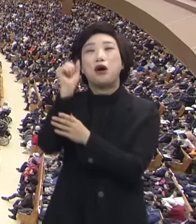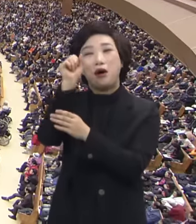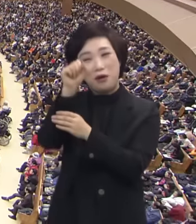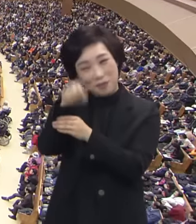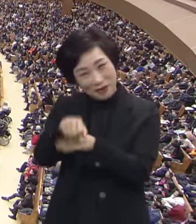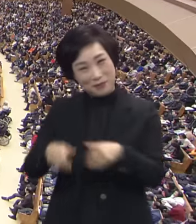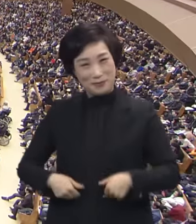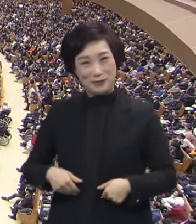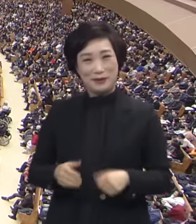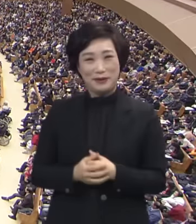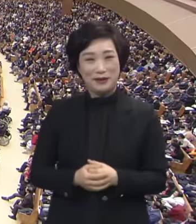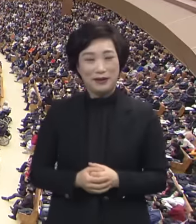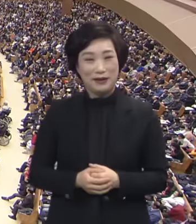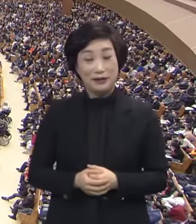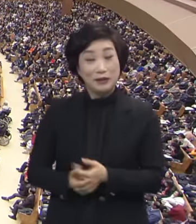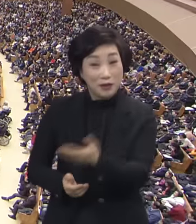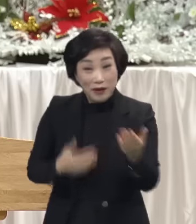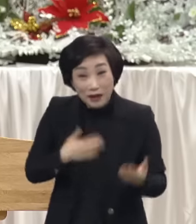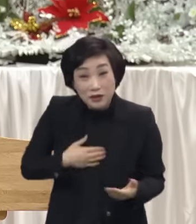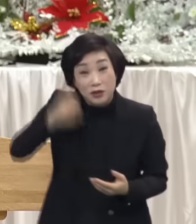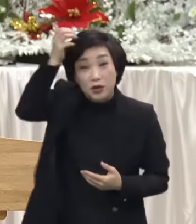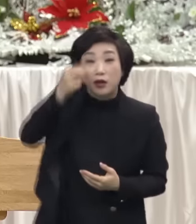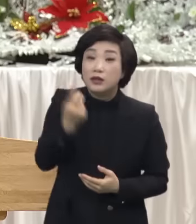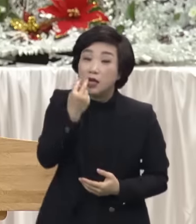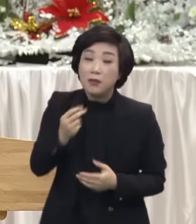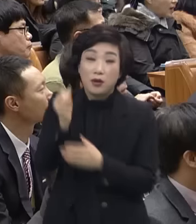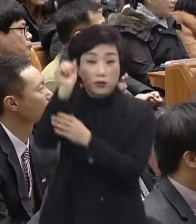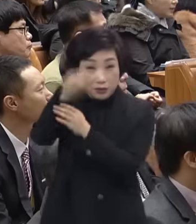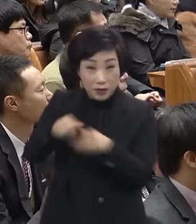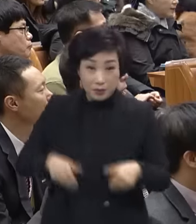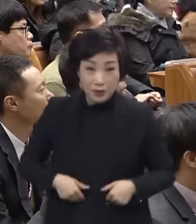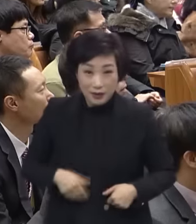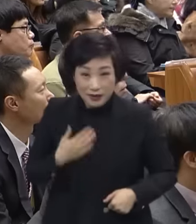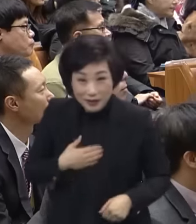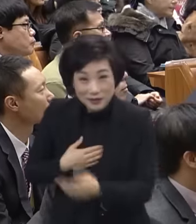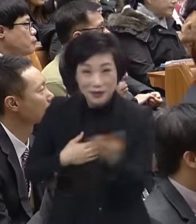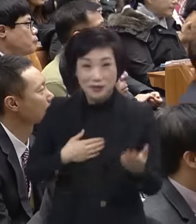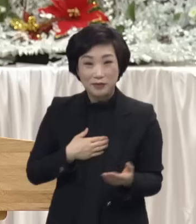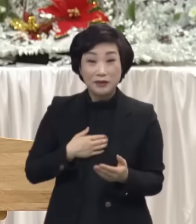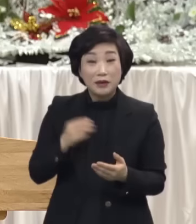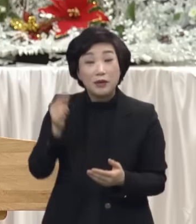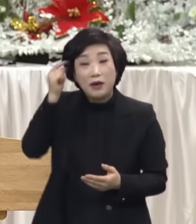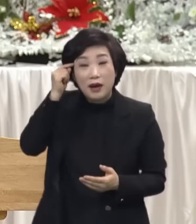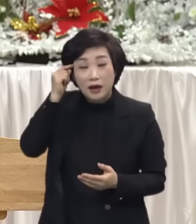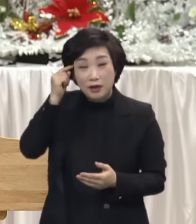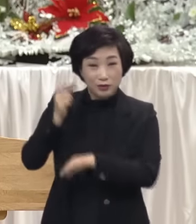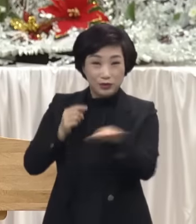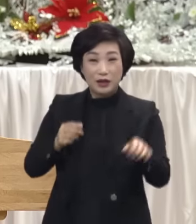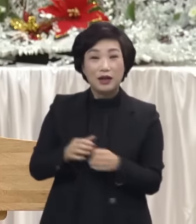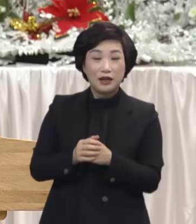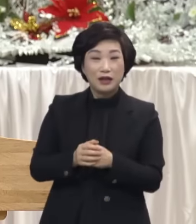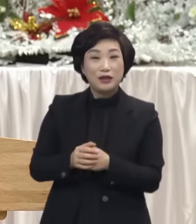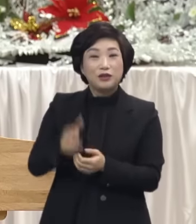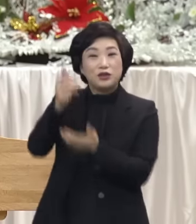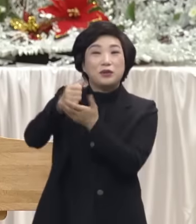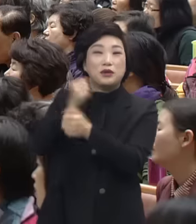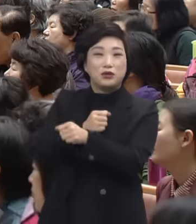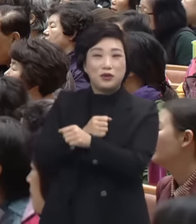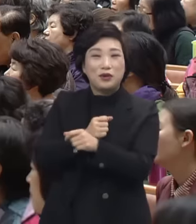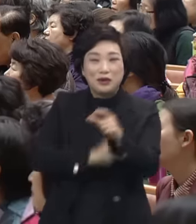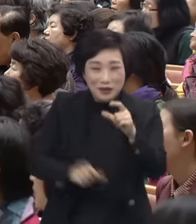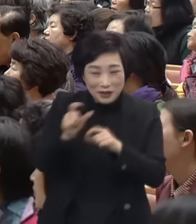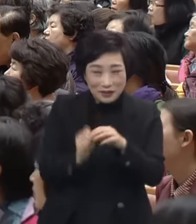한다. 영적인 생명의 작품을 내야 한다. 그가 수고한 분량 이상의 것을 내야 한다.